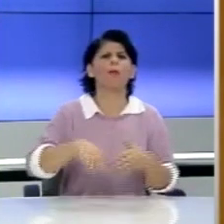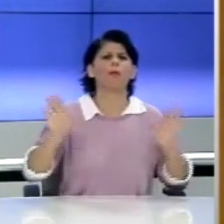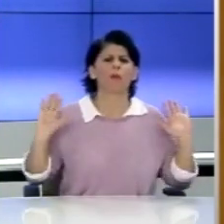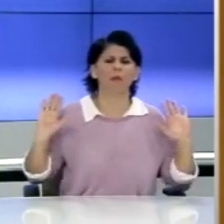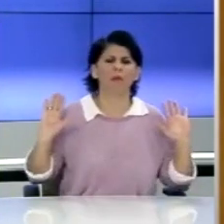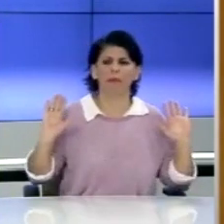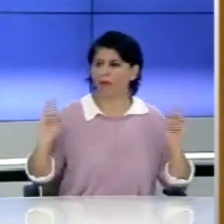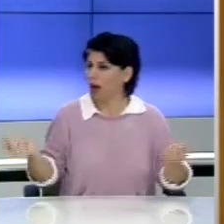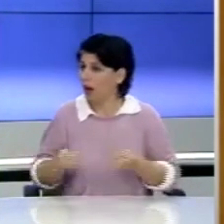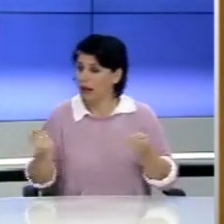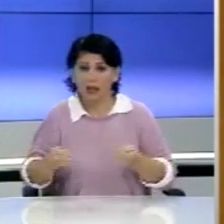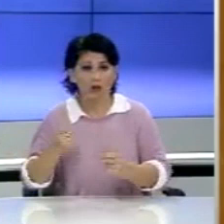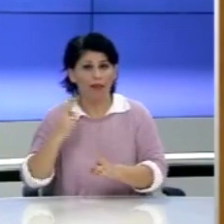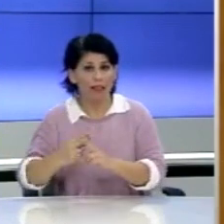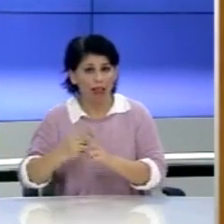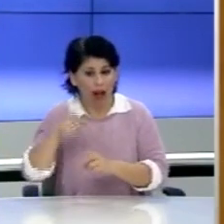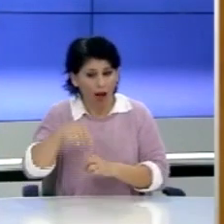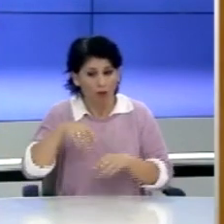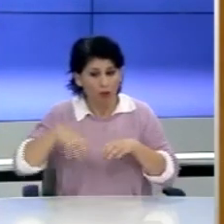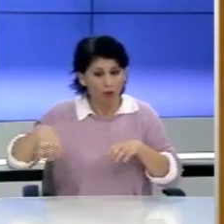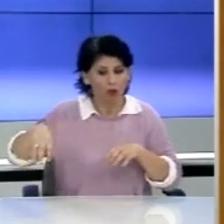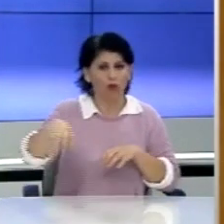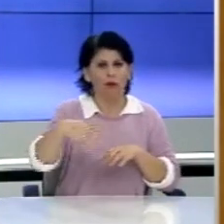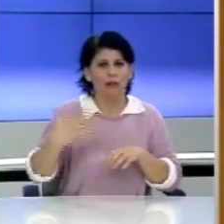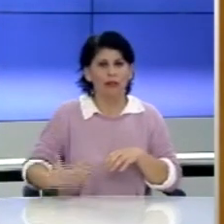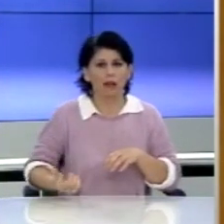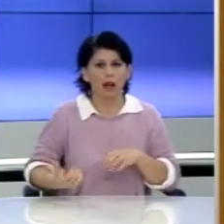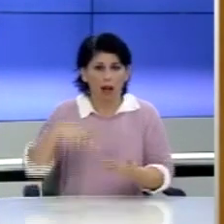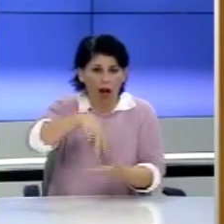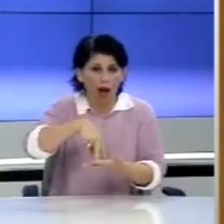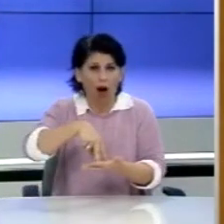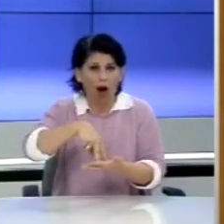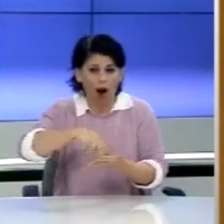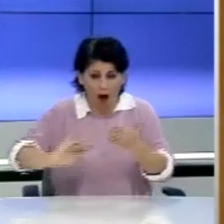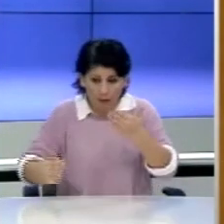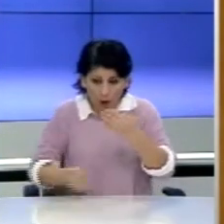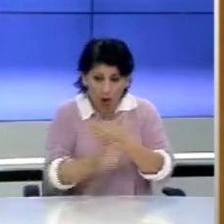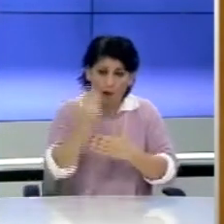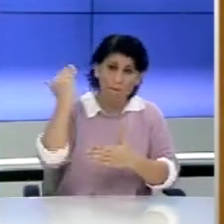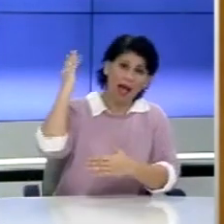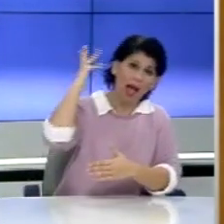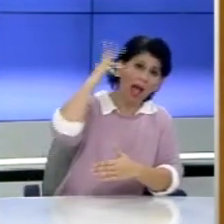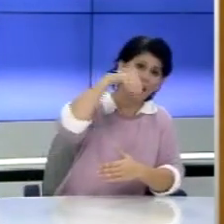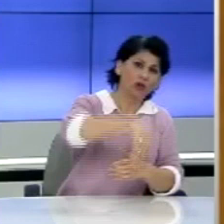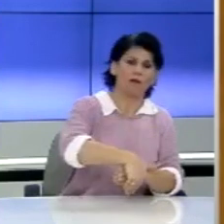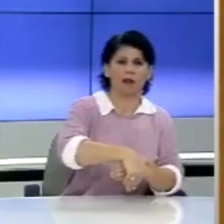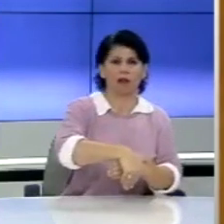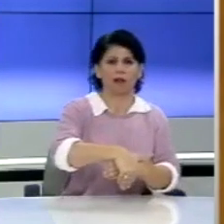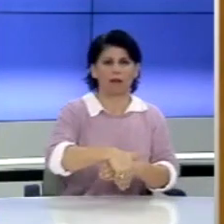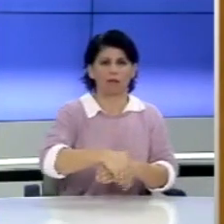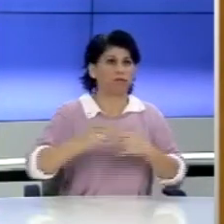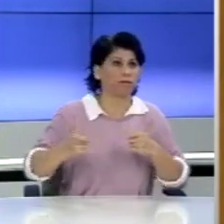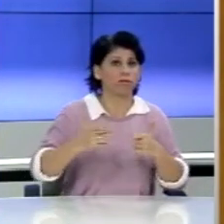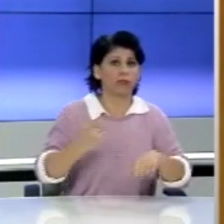τους εργαζόμενους, κυρίως σε αυτούς τους κλάδους, να βρίσκονται στο πόδι από το πρωί ως το βράδυ. Αυτά είναι